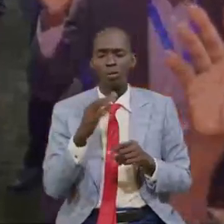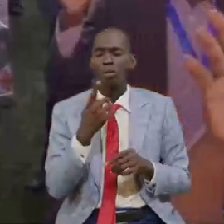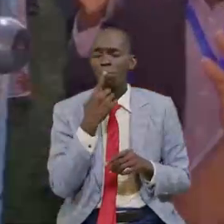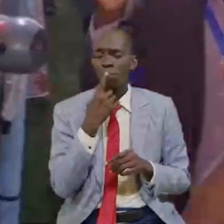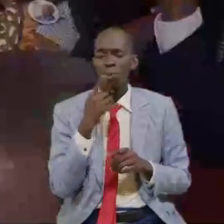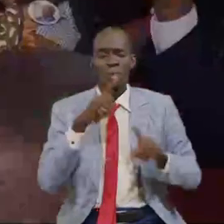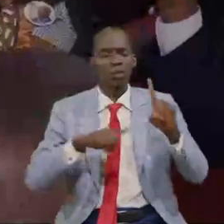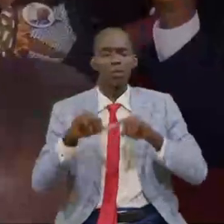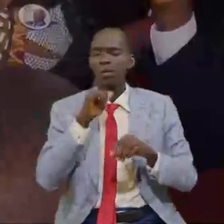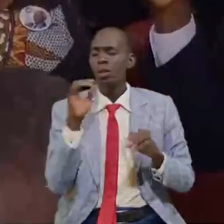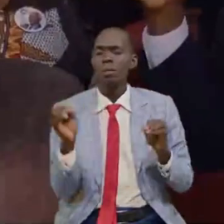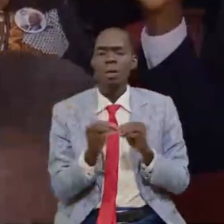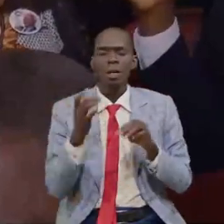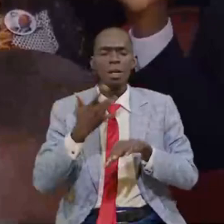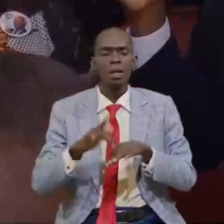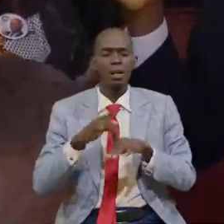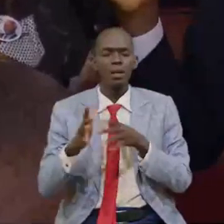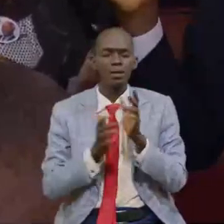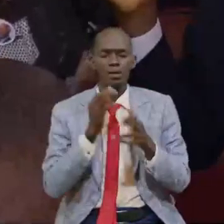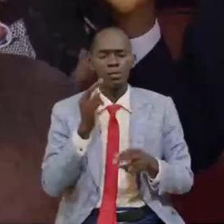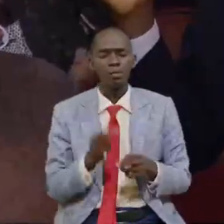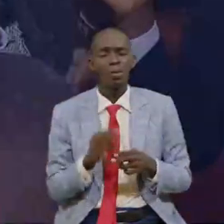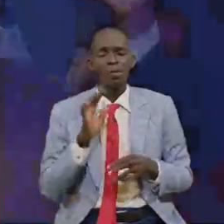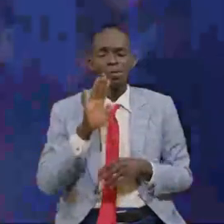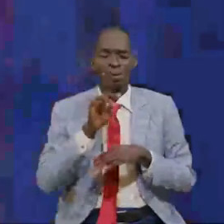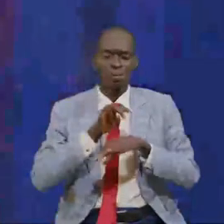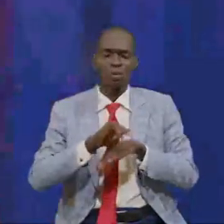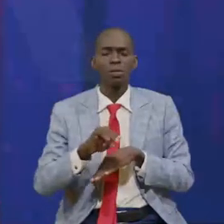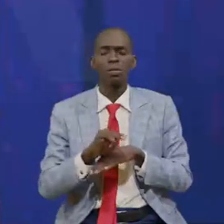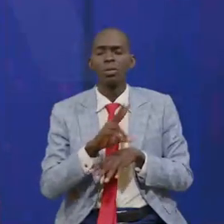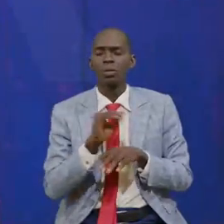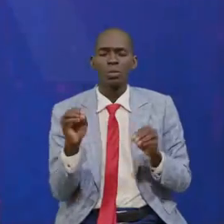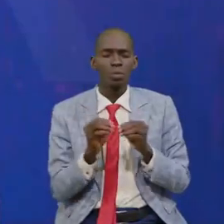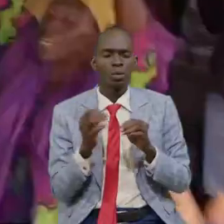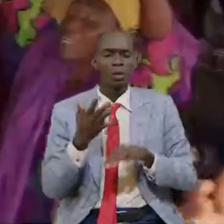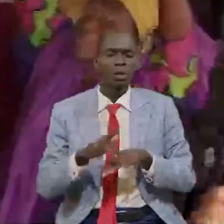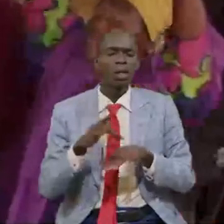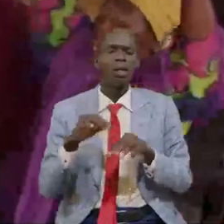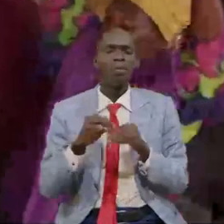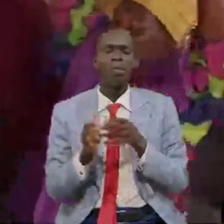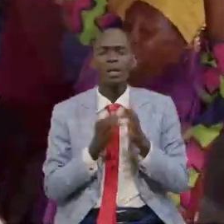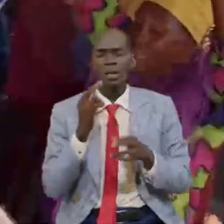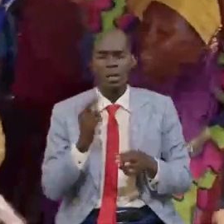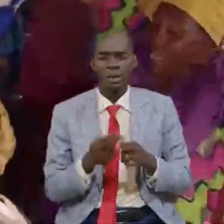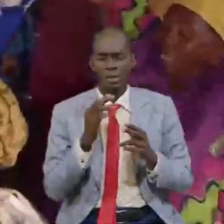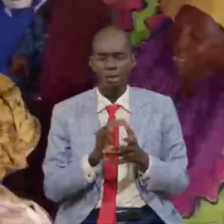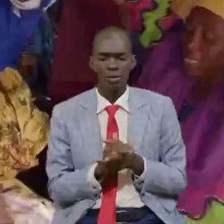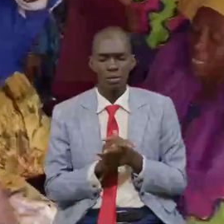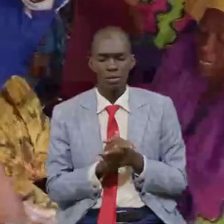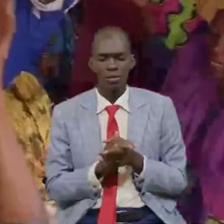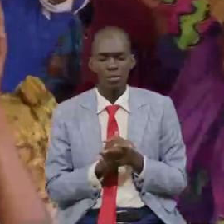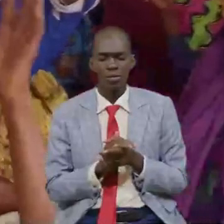Les paroles de ta bouche ne sont plus vides. Ton ministère n'est plus vide.